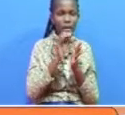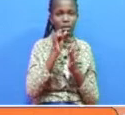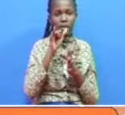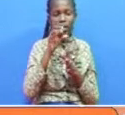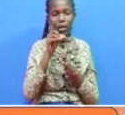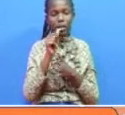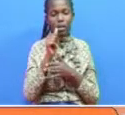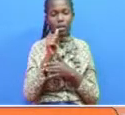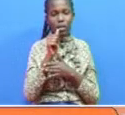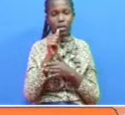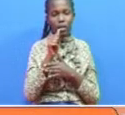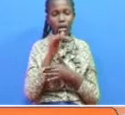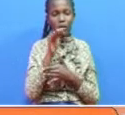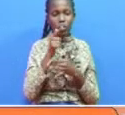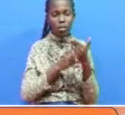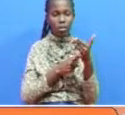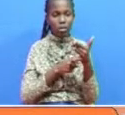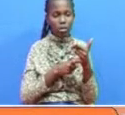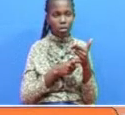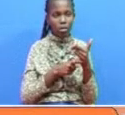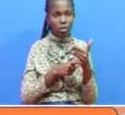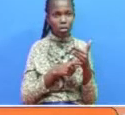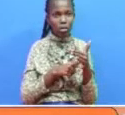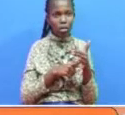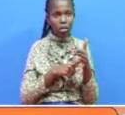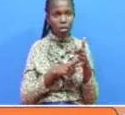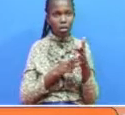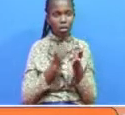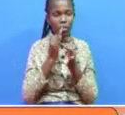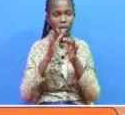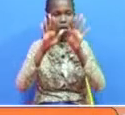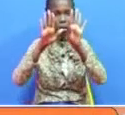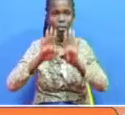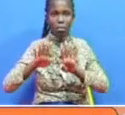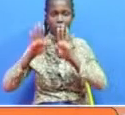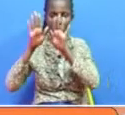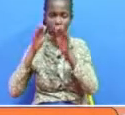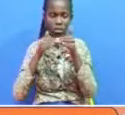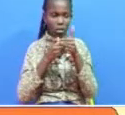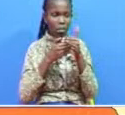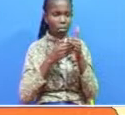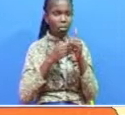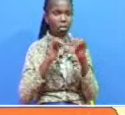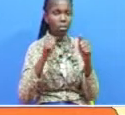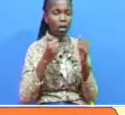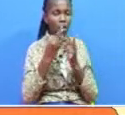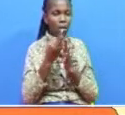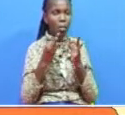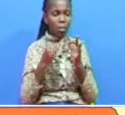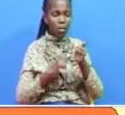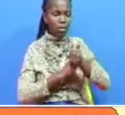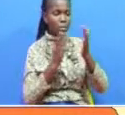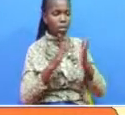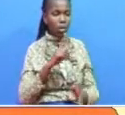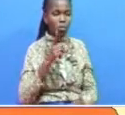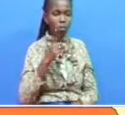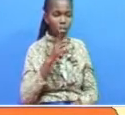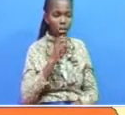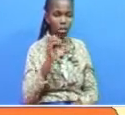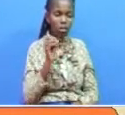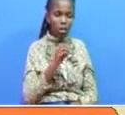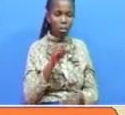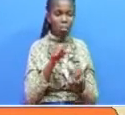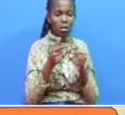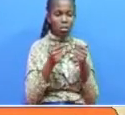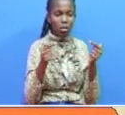Abdalla kanano kethi wa kwikunia malebe koku kaungamwa edhiwa nimekuemwa ni umakani ya alame umakuwa tambau yulu wa